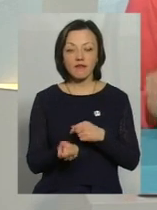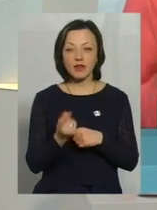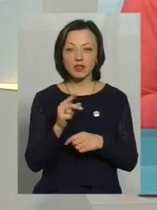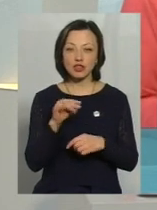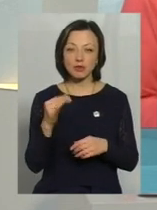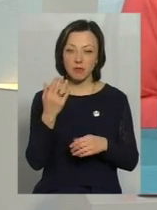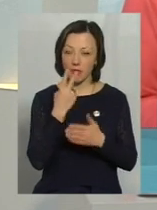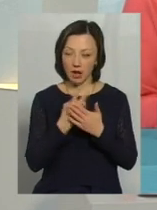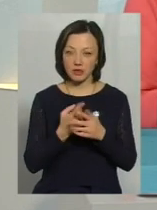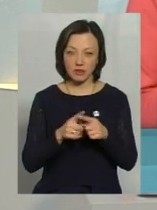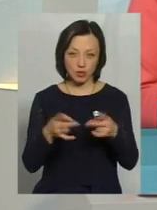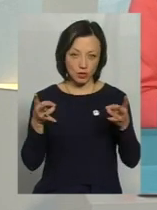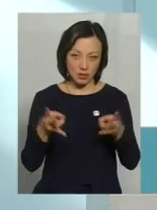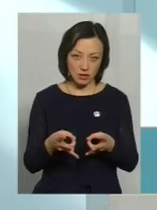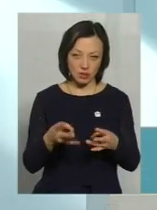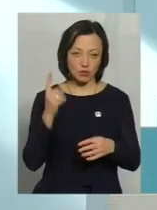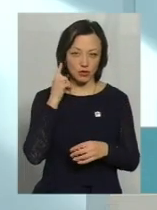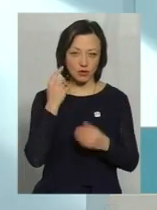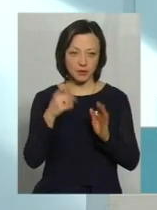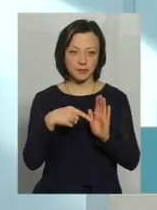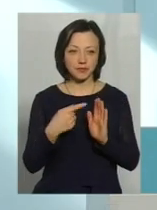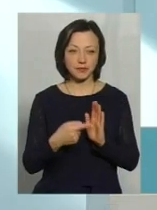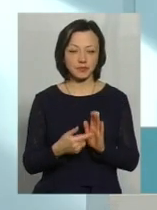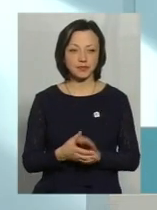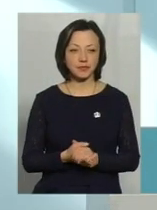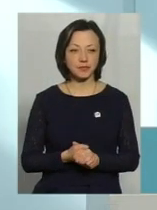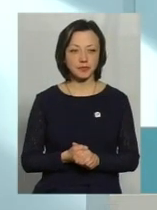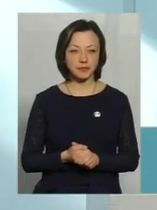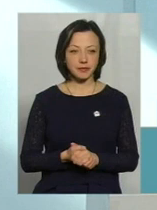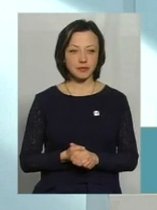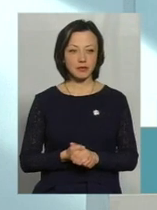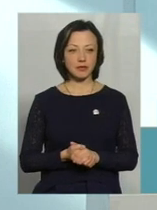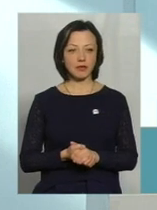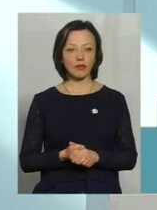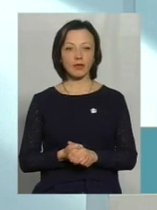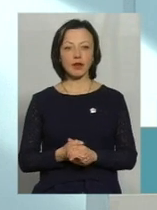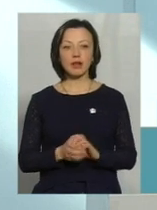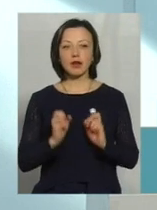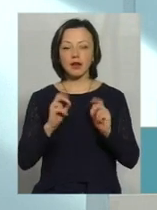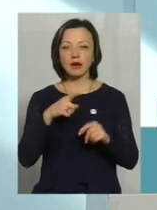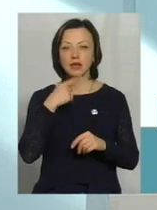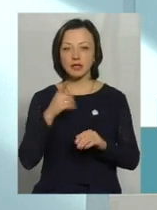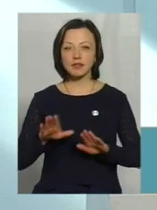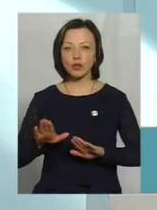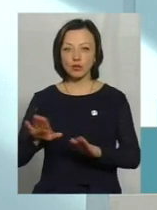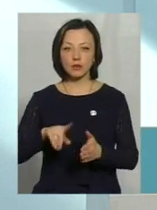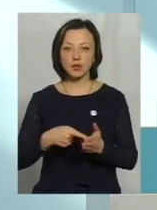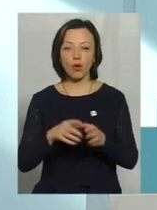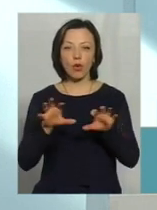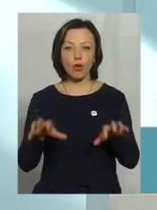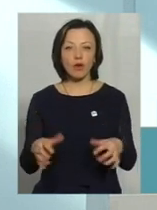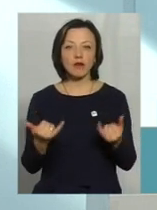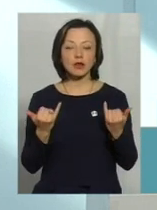чи бачите ви у цьому доцільність, хочу почути. Розумієте, як сказав заступник міського голови, от